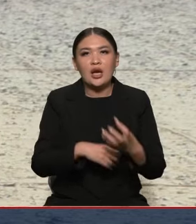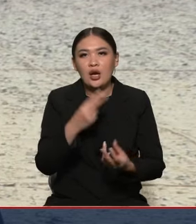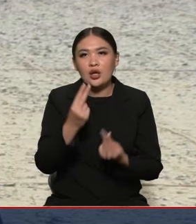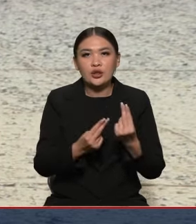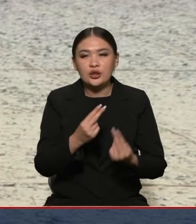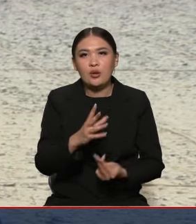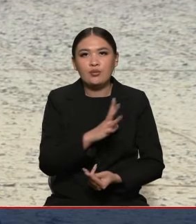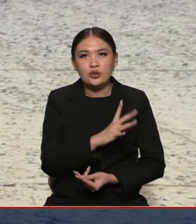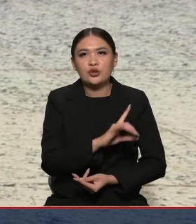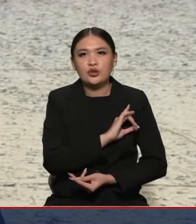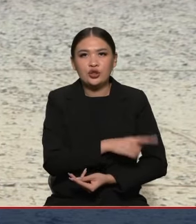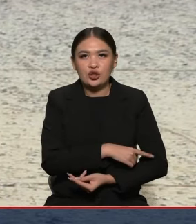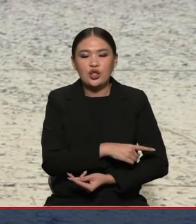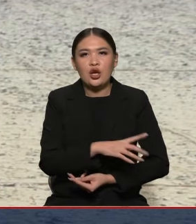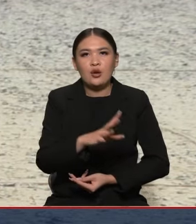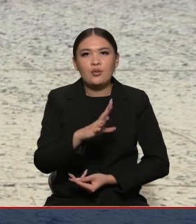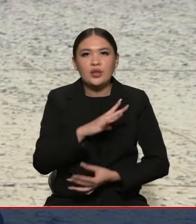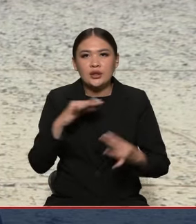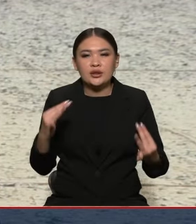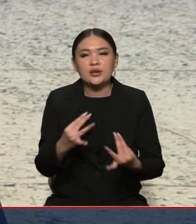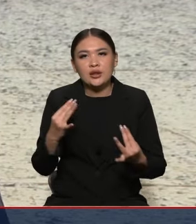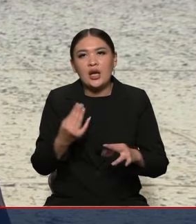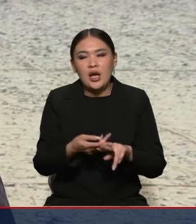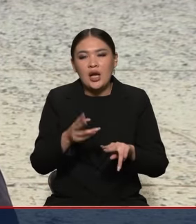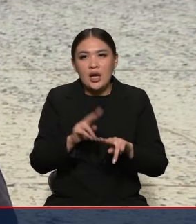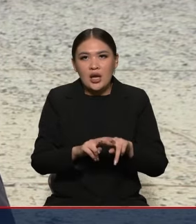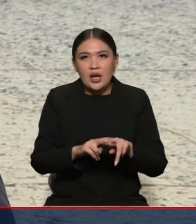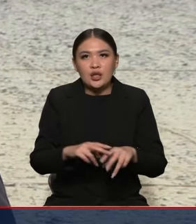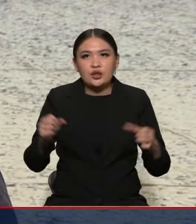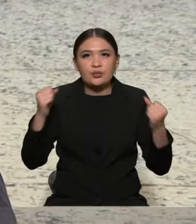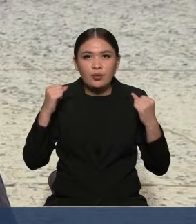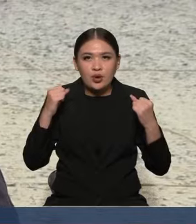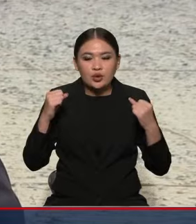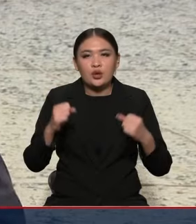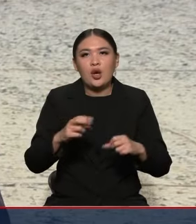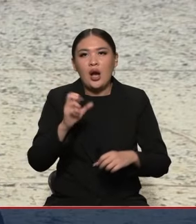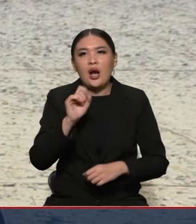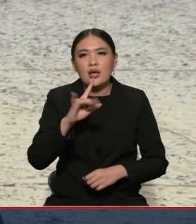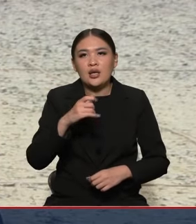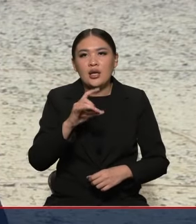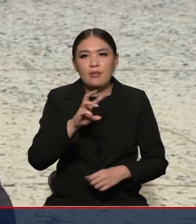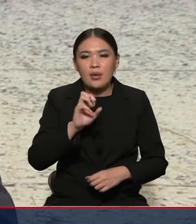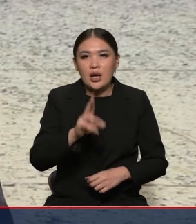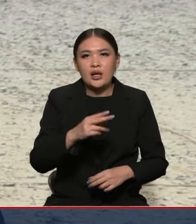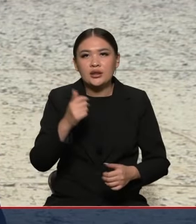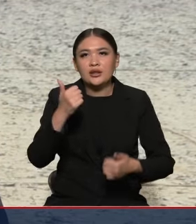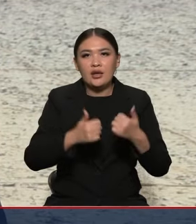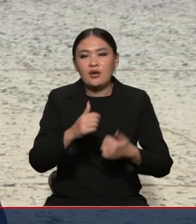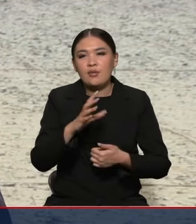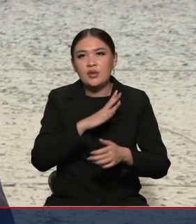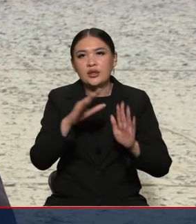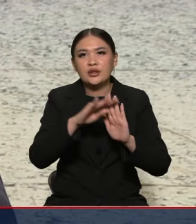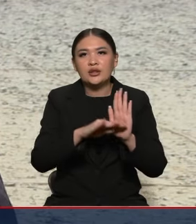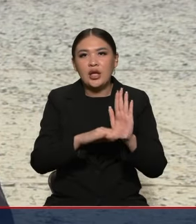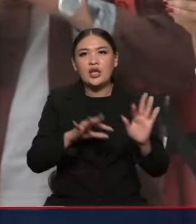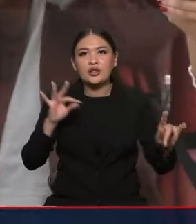выдался по-настоящему жарким и зрелищным. Буквально только что в спорткомплексе «Аргымак» закончились соревнования по традиционной стрельбе